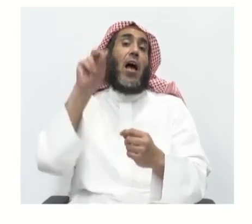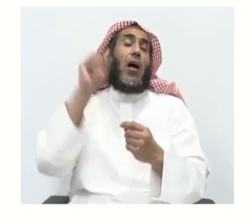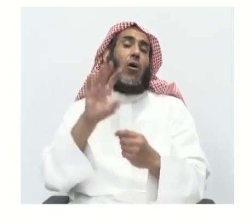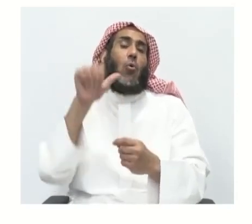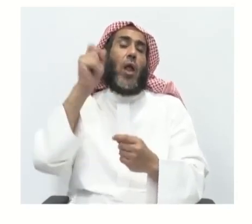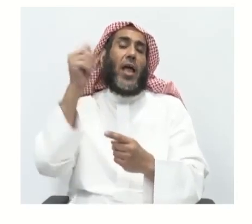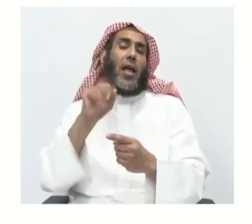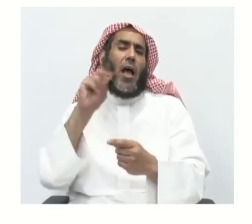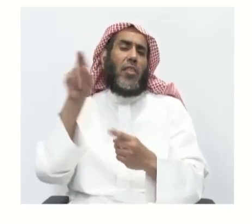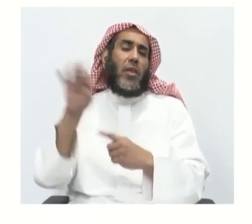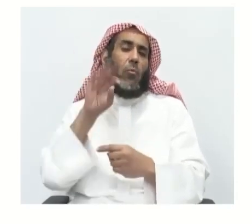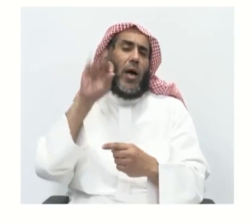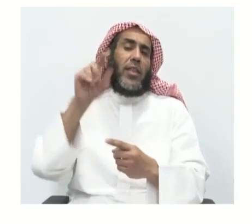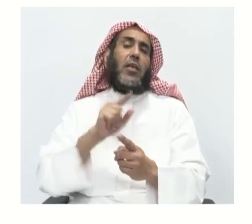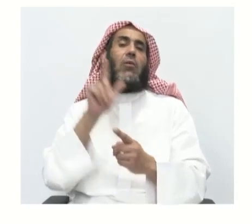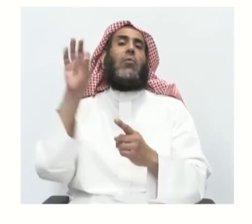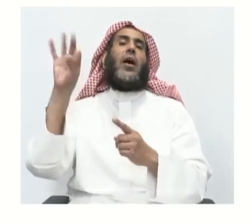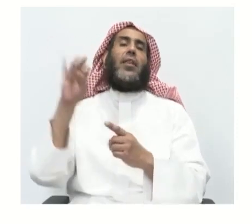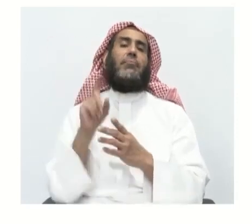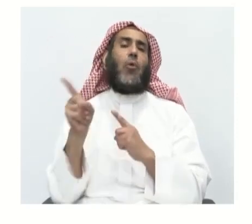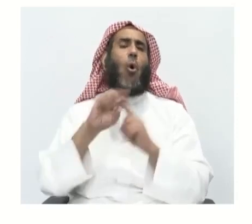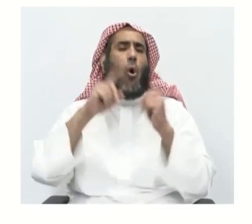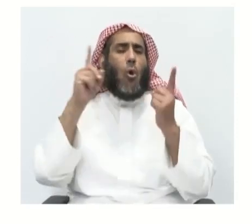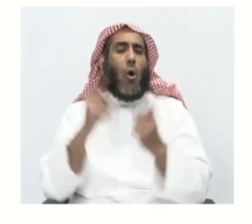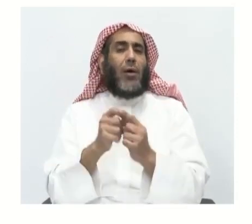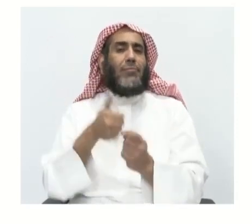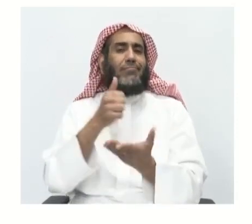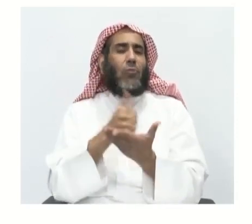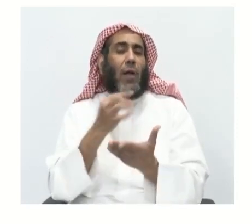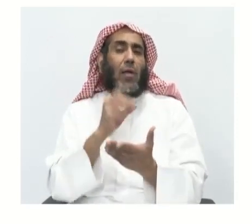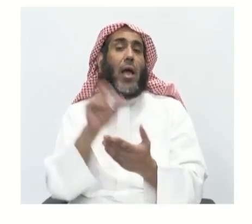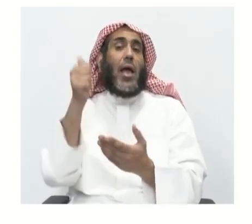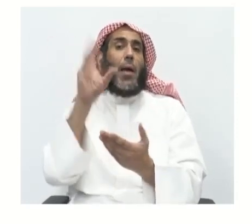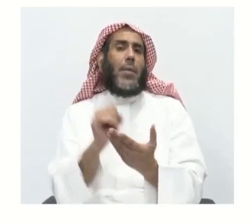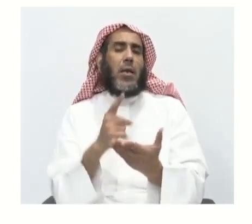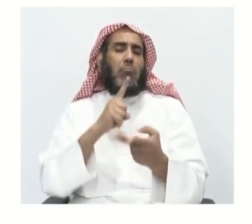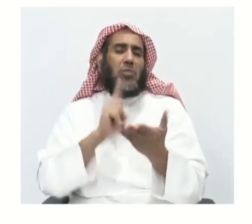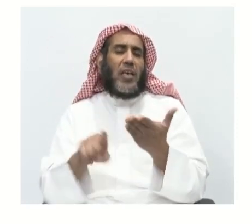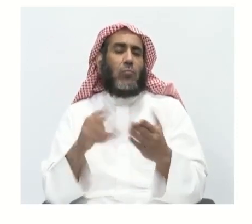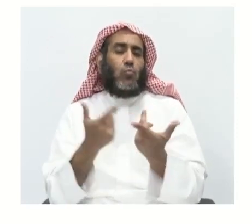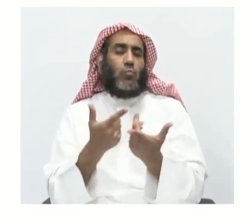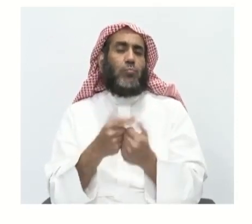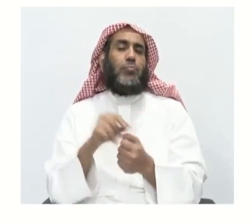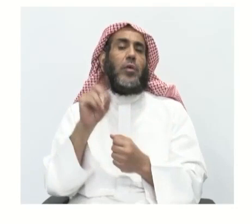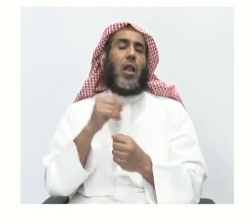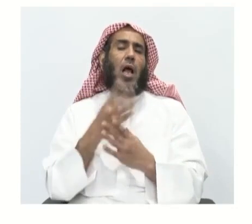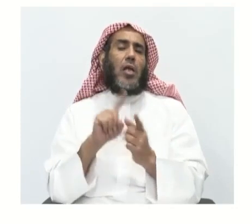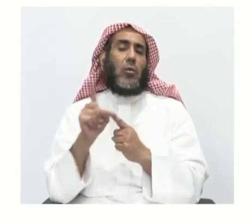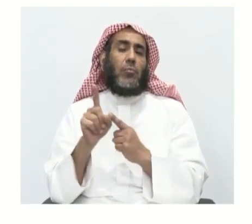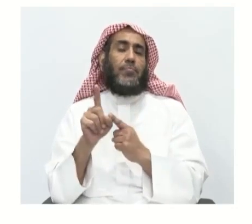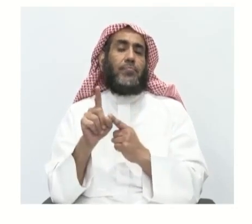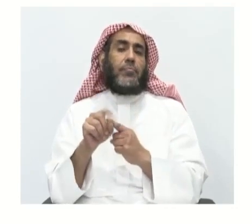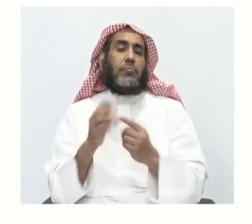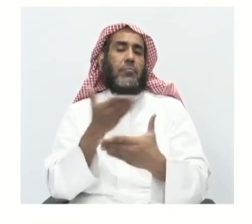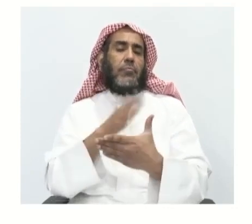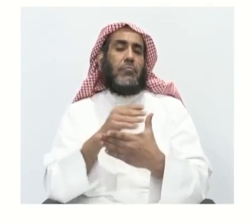هذا هذه هؤلاء ذلك هنا تحذف كذلك ابن بشرط ابن بشرط ان تكون